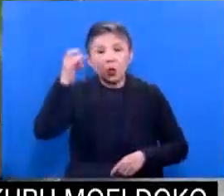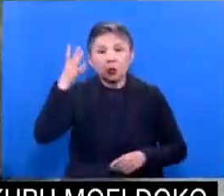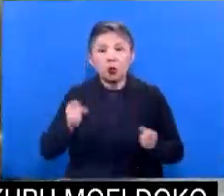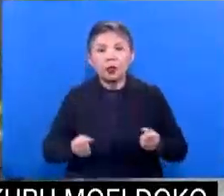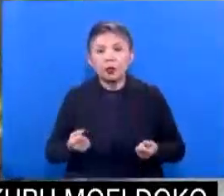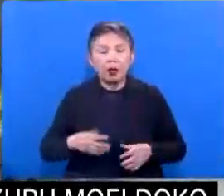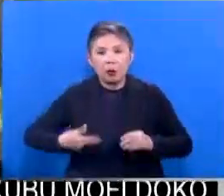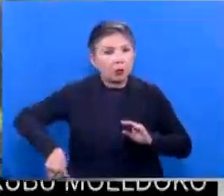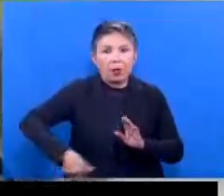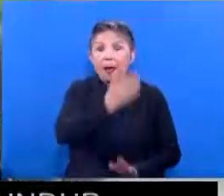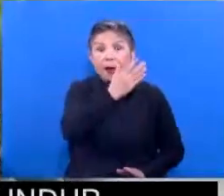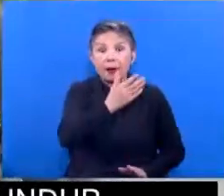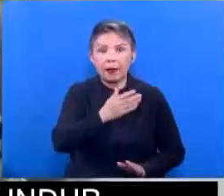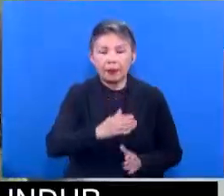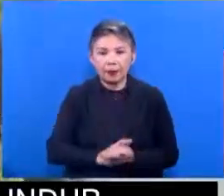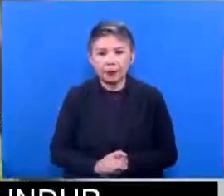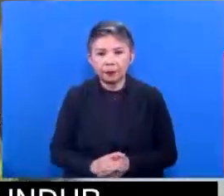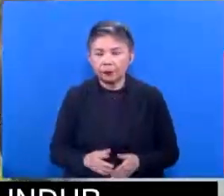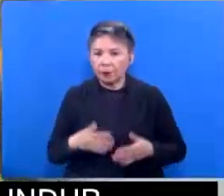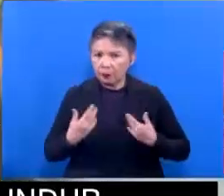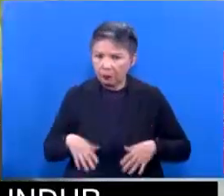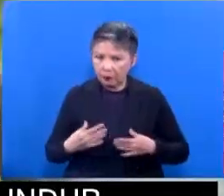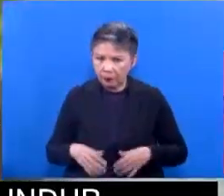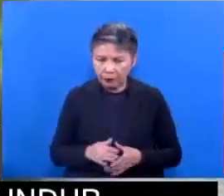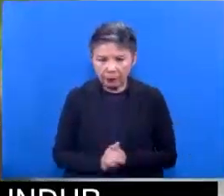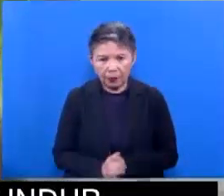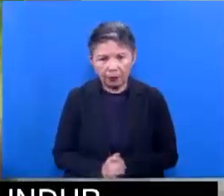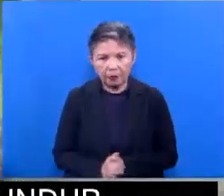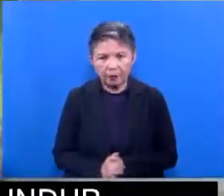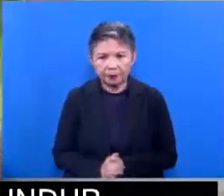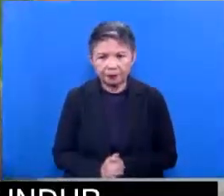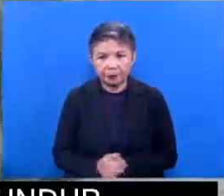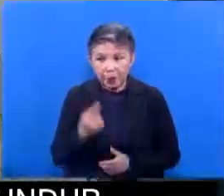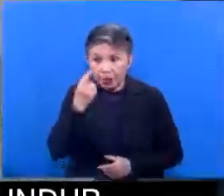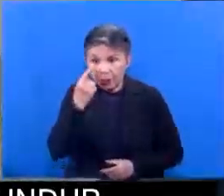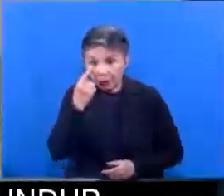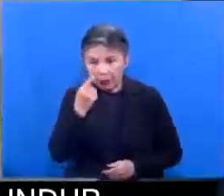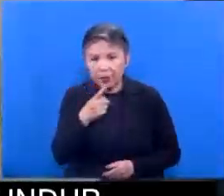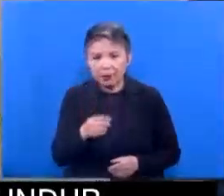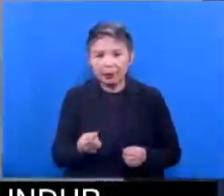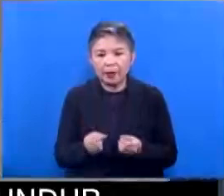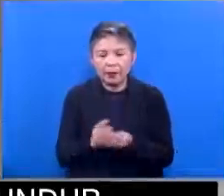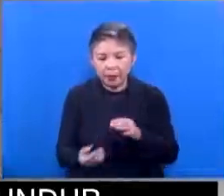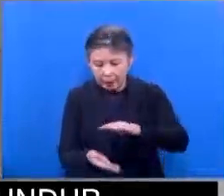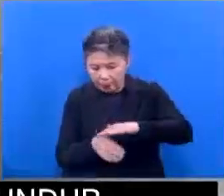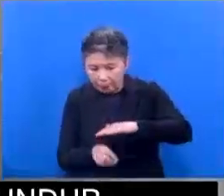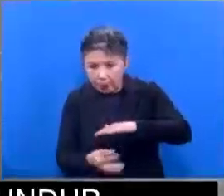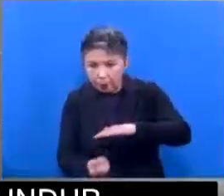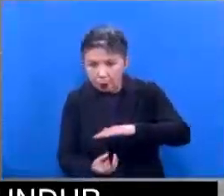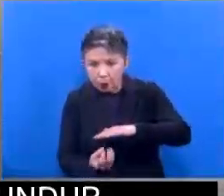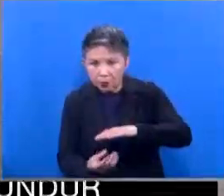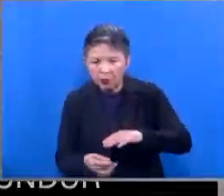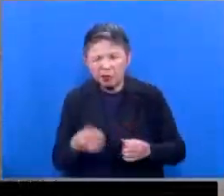mobil sudah tidak berada di lokasi. Diduga sang sopir melarikan diri. Menurut saksi mata, api berasal dari bawah mobil yang diduga